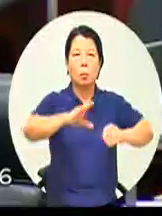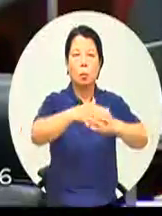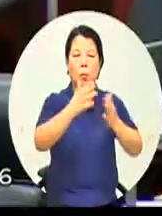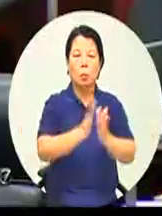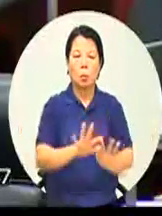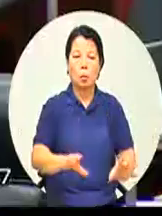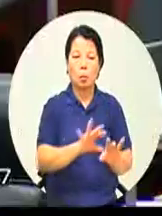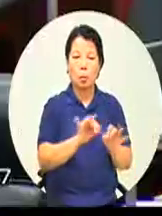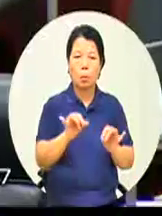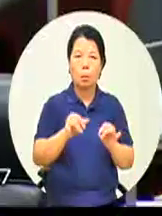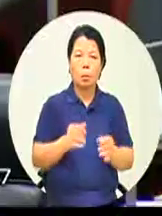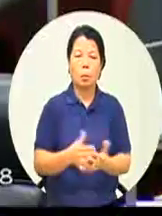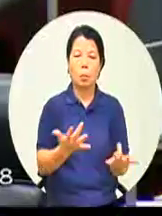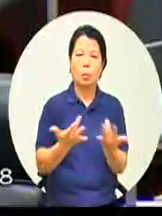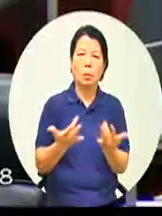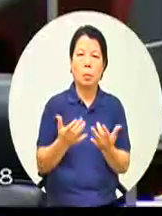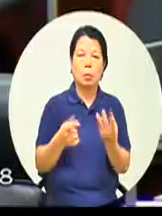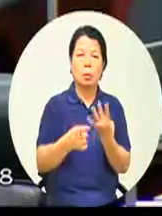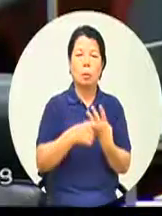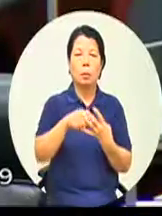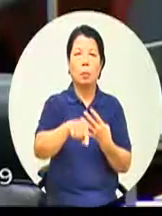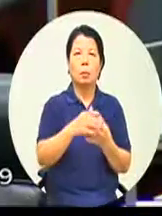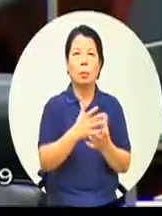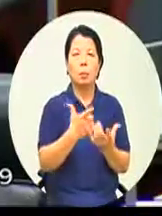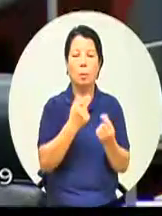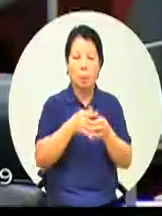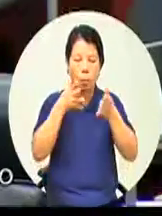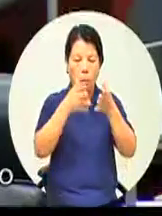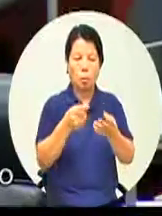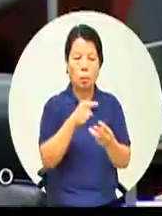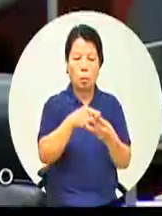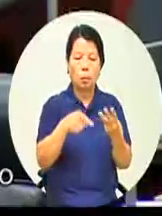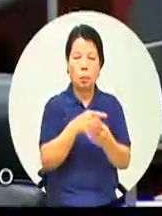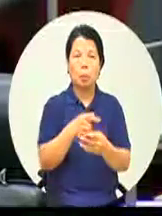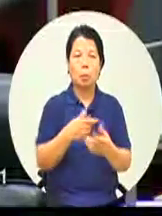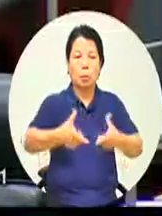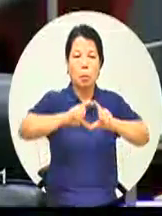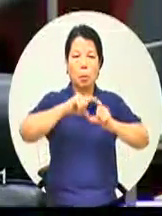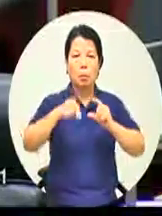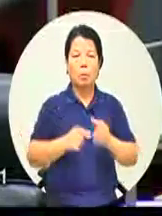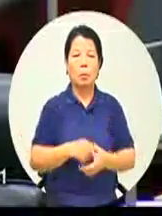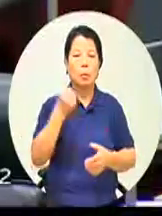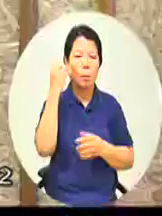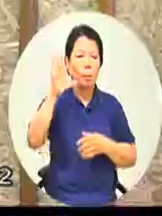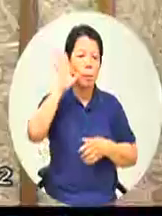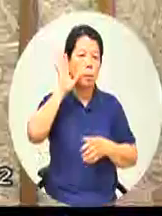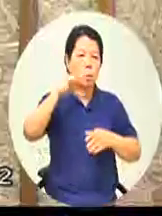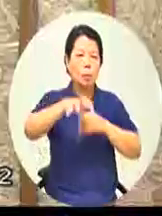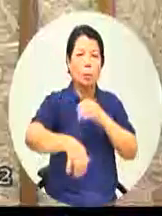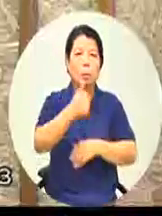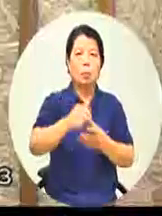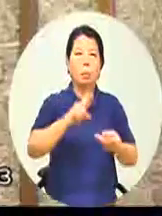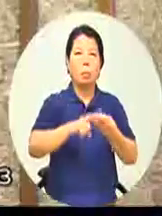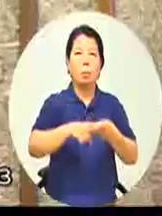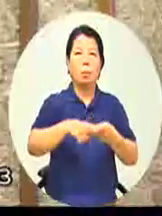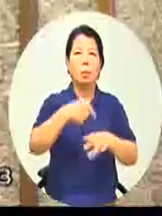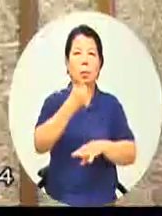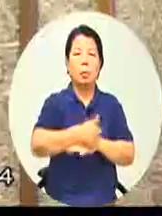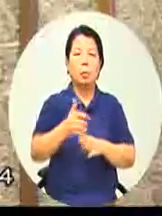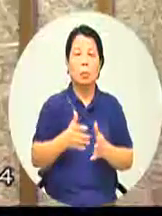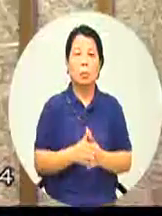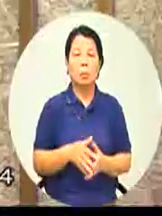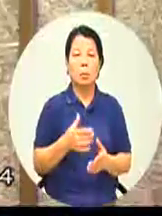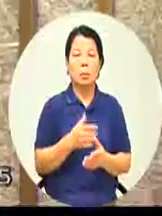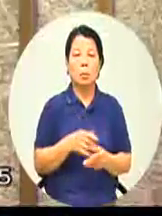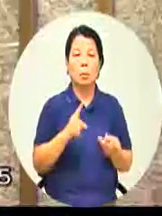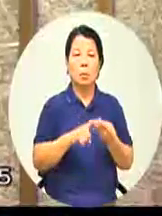业？针对这三点，来请咱局长，来做答复一下。 我们新闻局局长， 主席好。王议员，好，